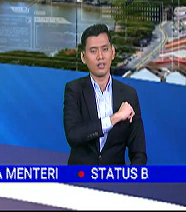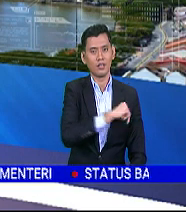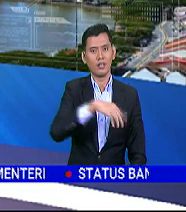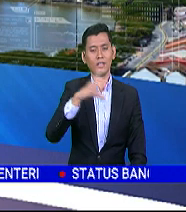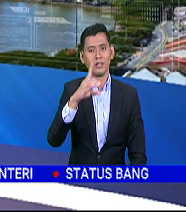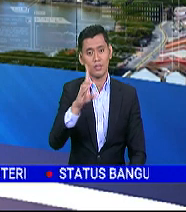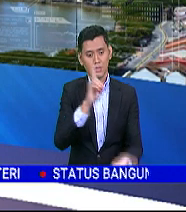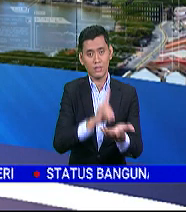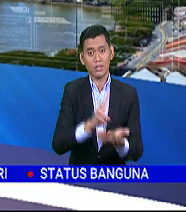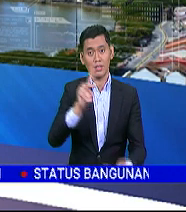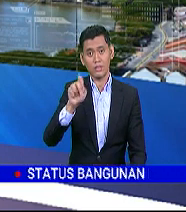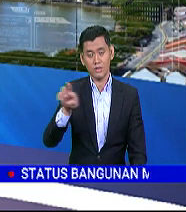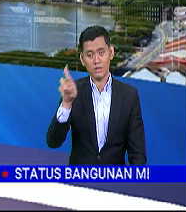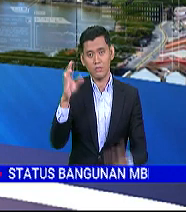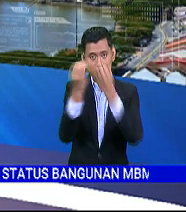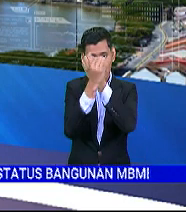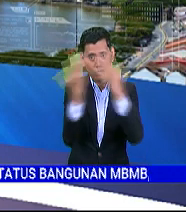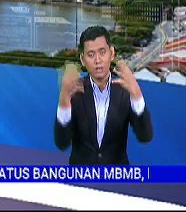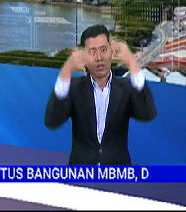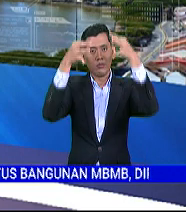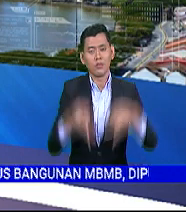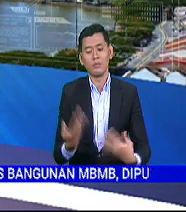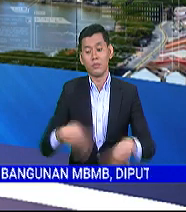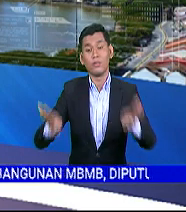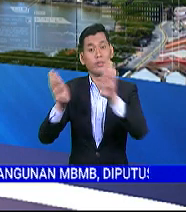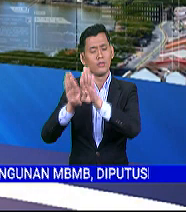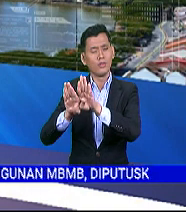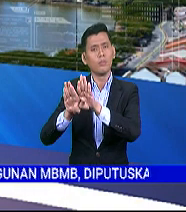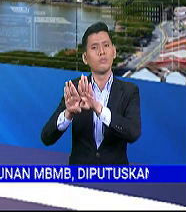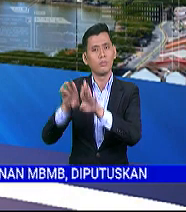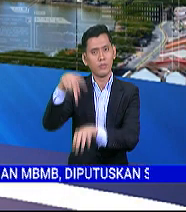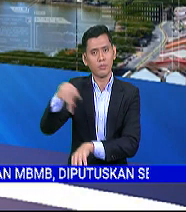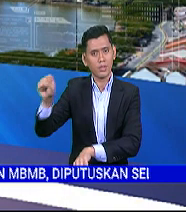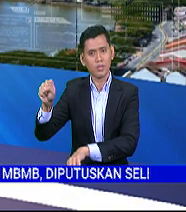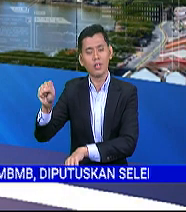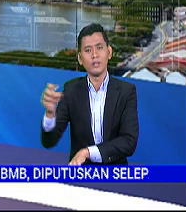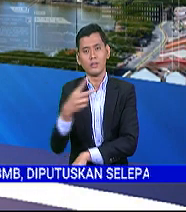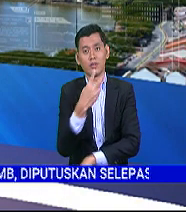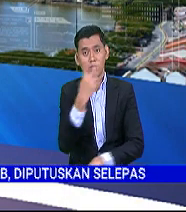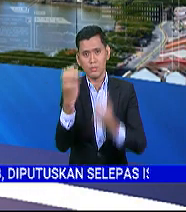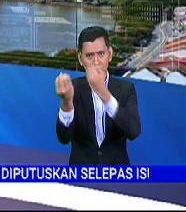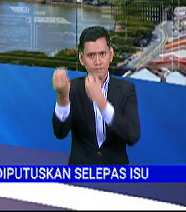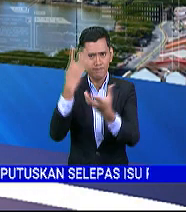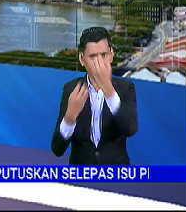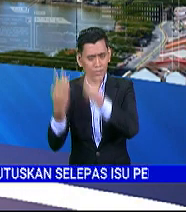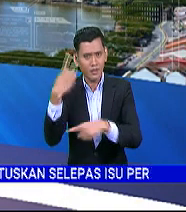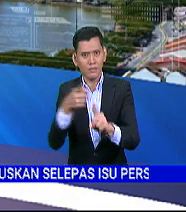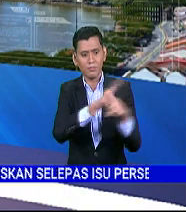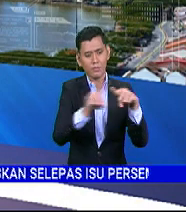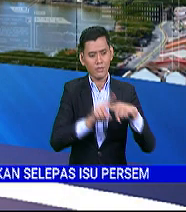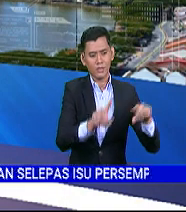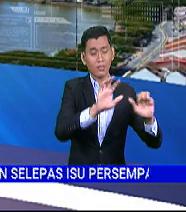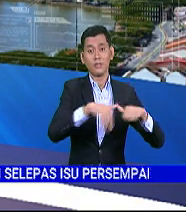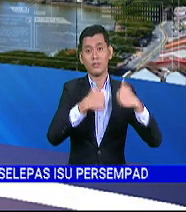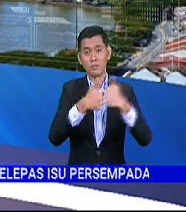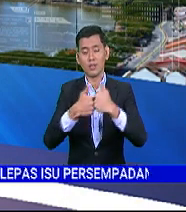Nangka, Dr. Anwar Rapai memberitahu keputusan penutupan itu dibuat selepas mendapat maklum balas daripada pelbagai jabatan dan